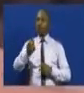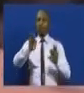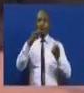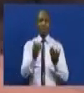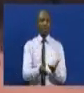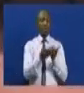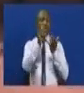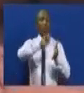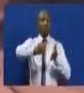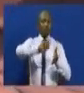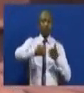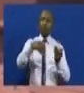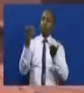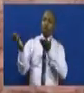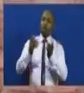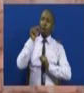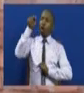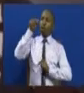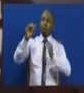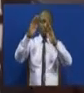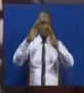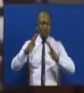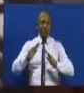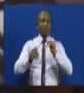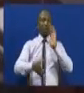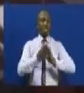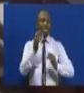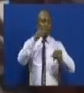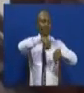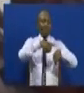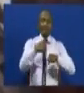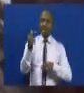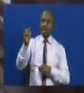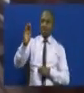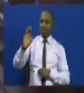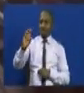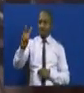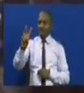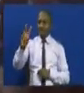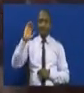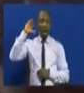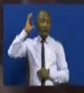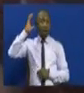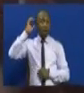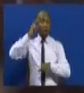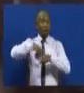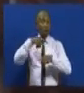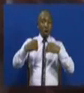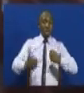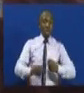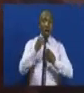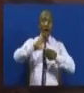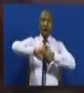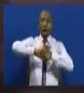wanafunzi kusoma akiwa nyumbani kwa kuanzisha vipindi vya televisheni na redio wakati huo janga la corona, baadhi